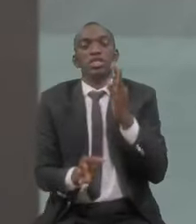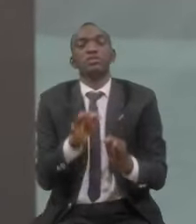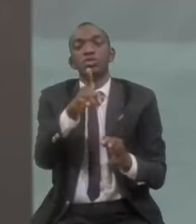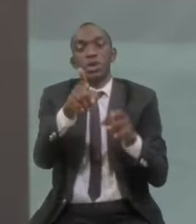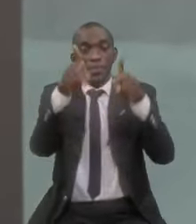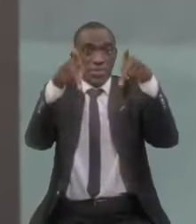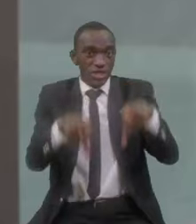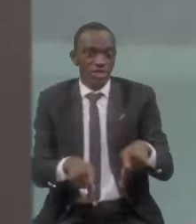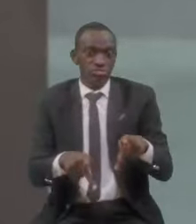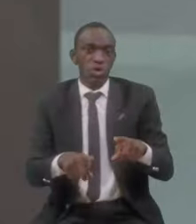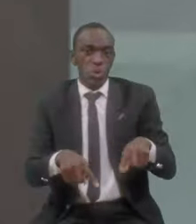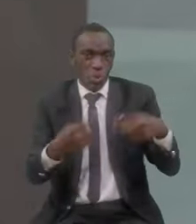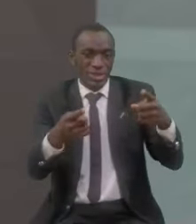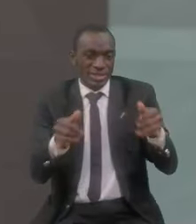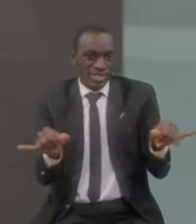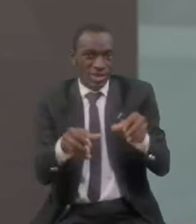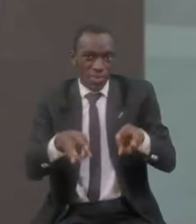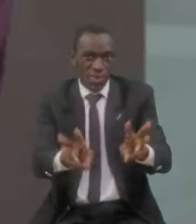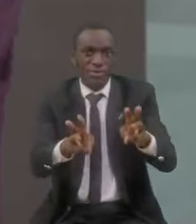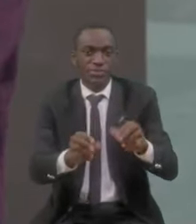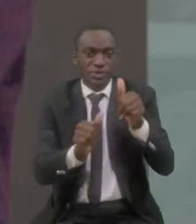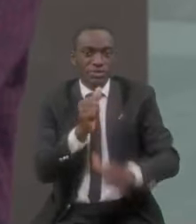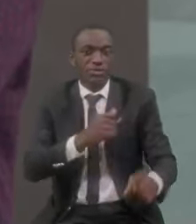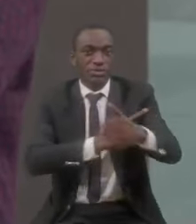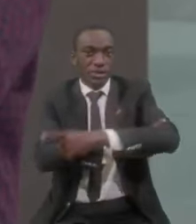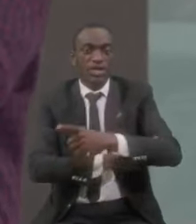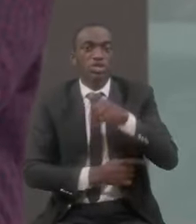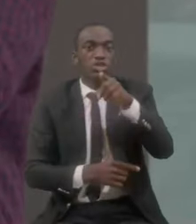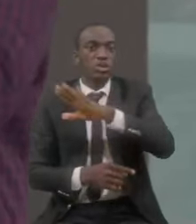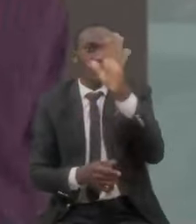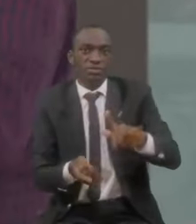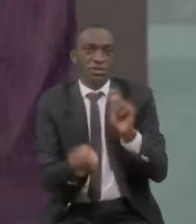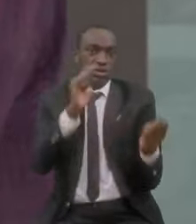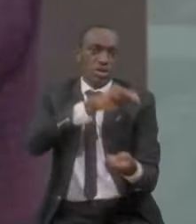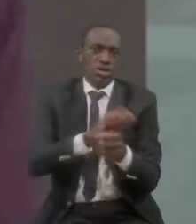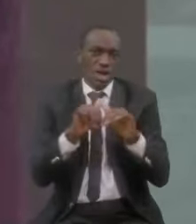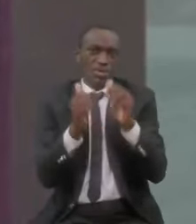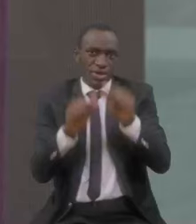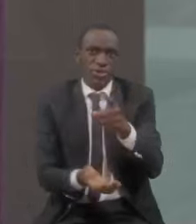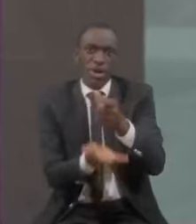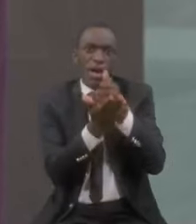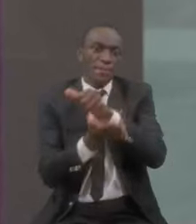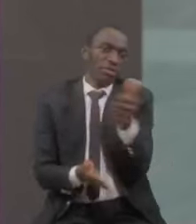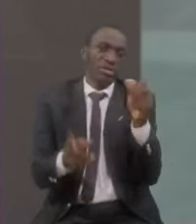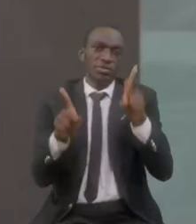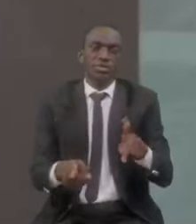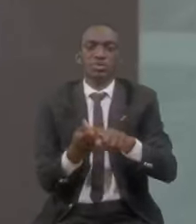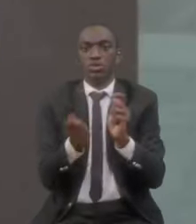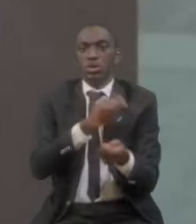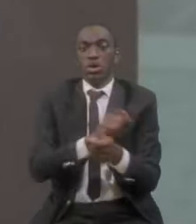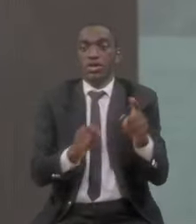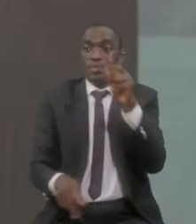direction et tu n'as jamais été transformé, comment est-ce que tu peux aider quelqu'un? C'est ceux-là qui reviennent. C'est ceux-là